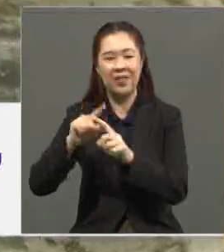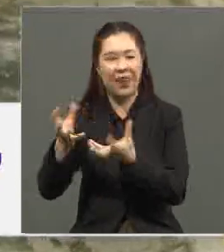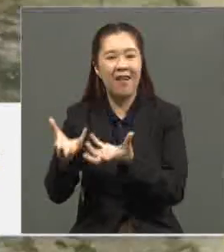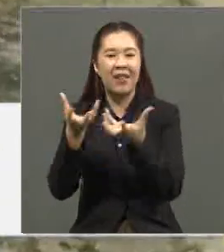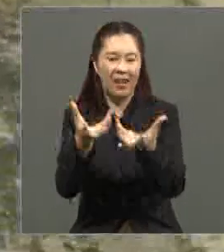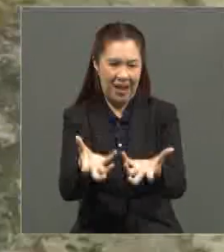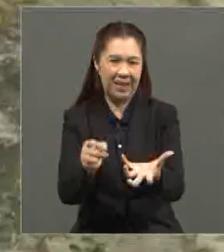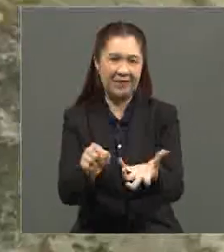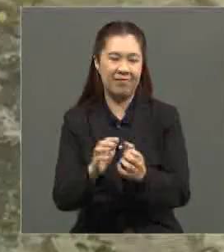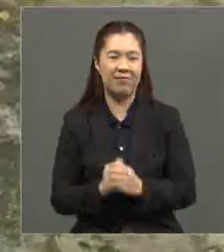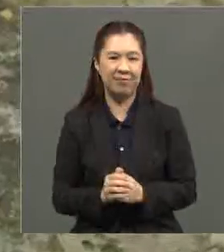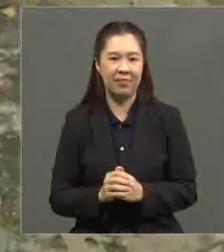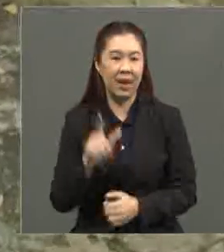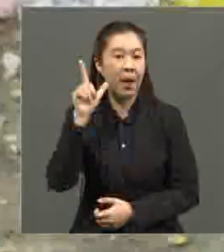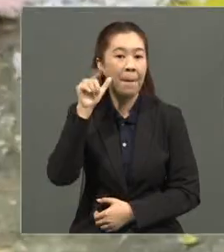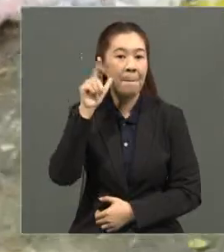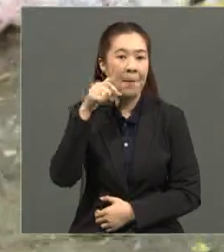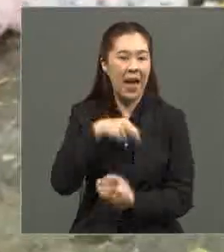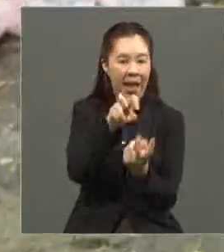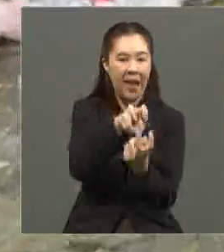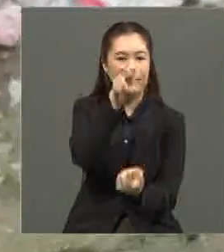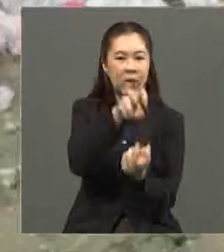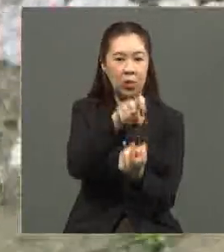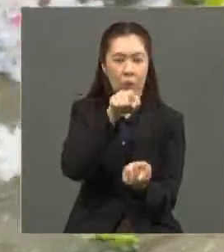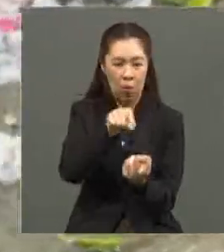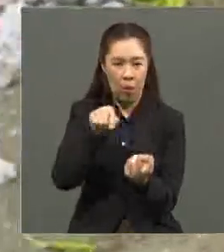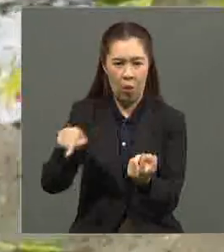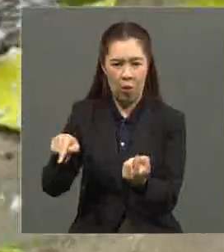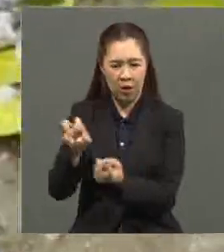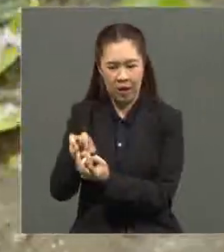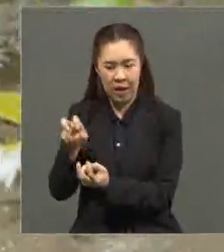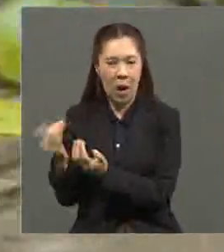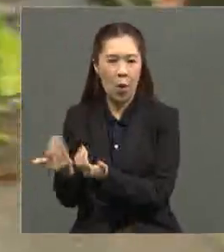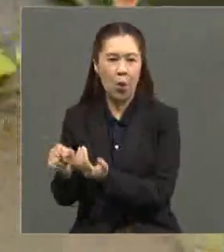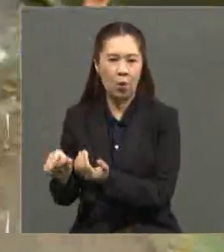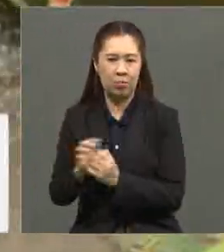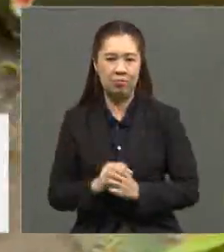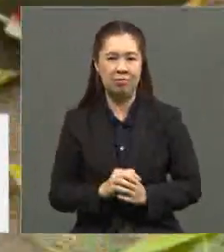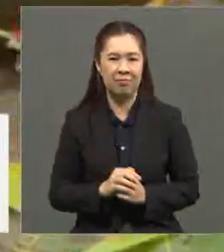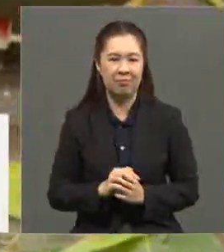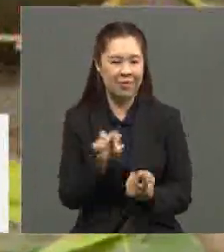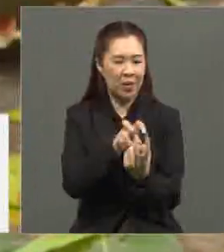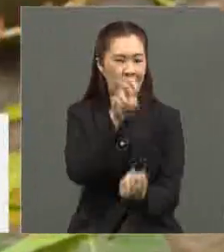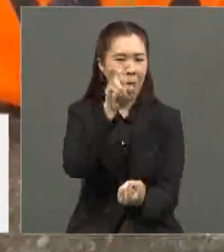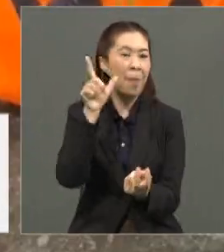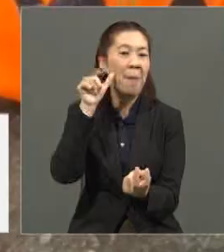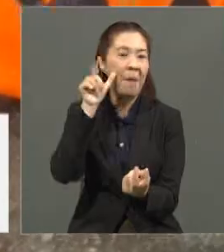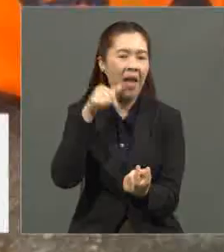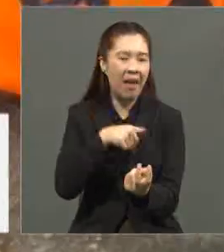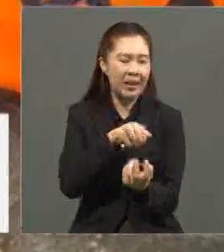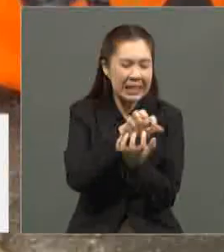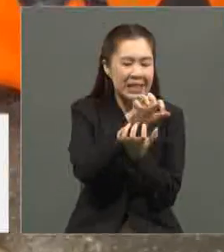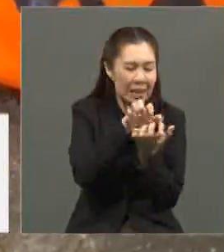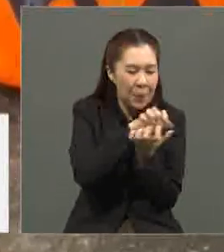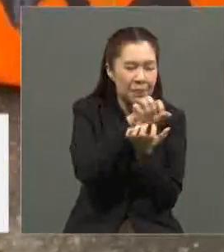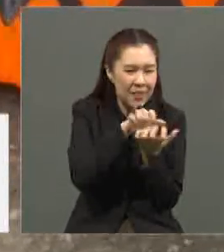แม่โจน่าแค่ตัวเดียวเพราะว่าน้องหมูเด้งเนี่ยคือส่วนใหญ่แม่จะกินแค่ตัวเดียวเพราะว่าน้องหมูเด้งเนี่ยวิ่ง